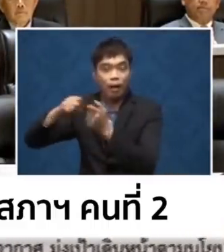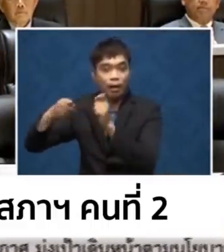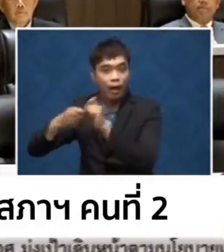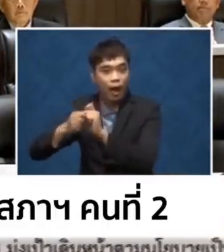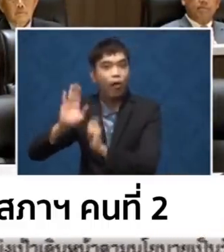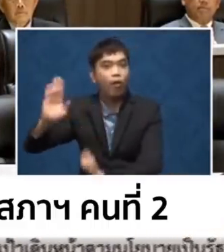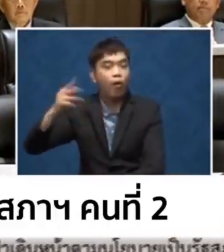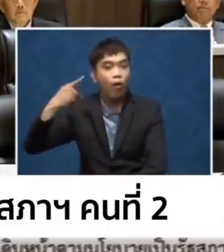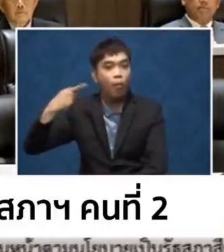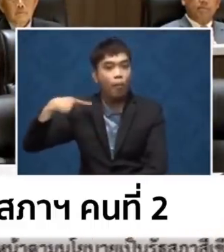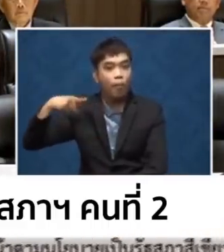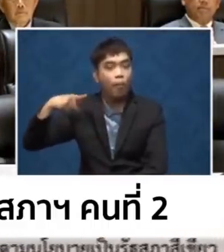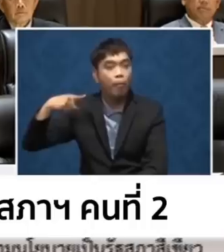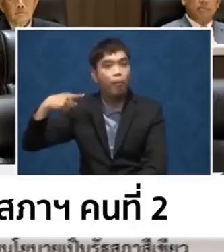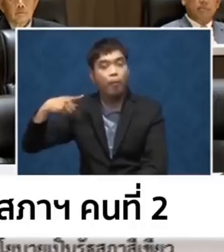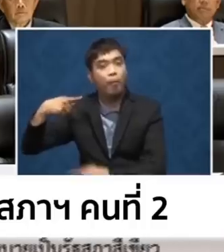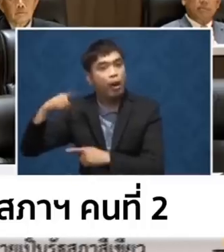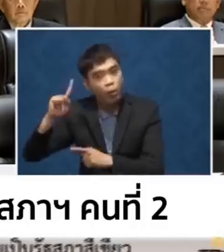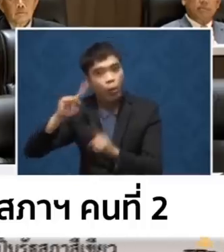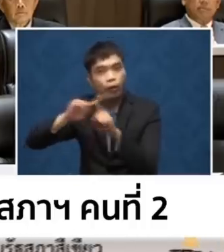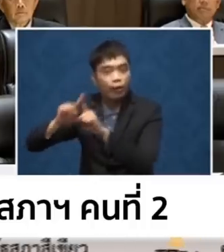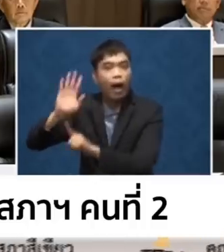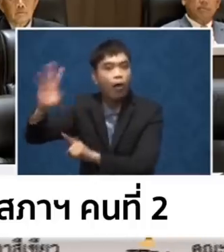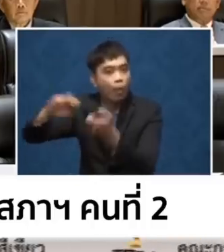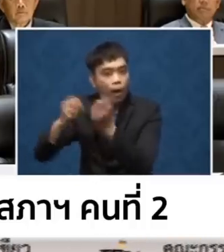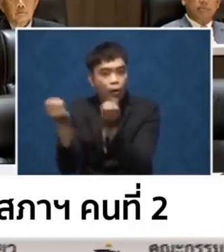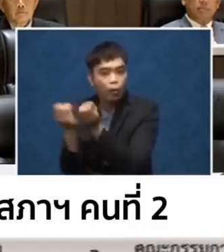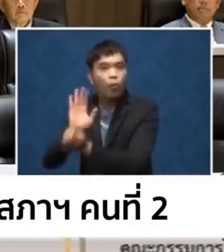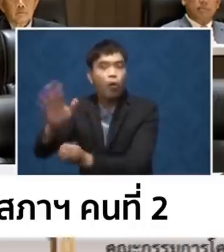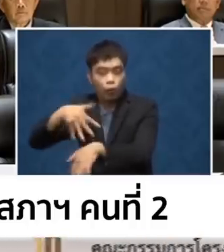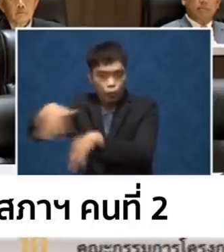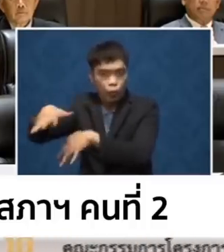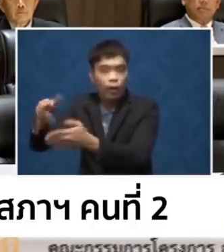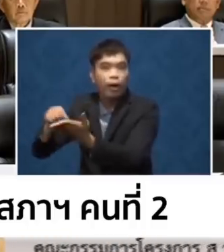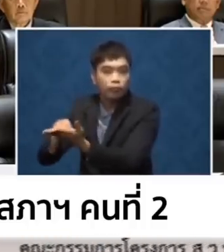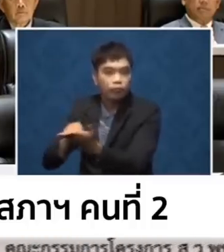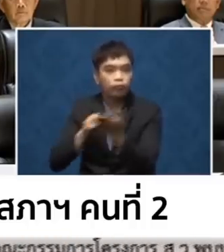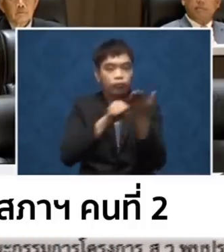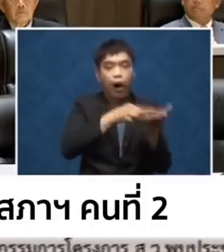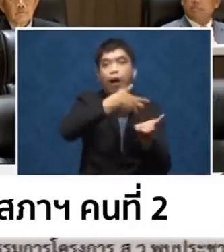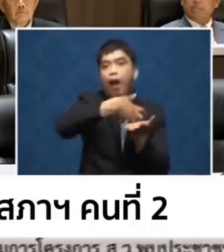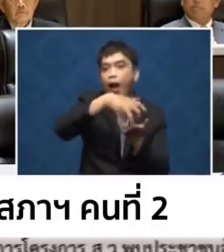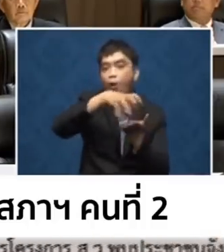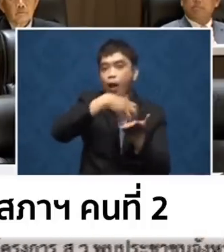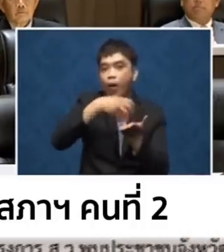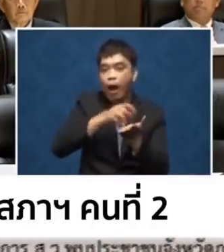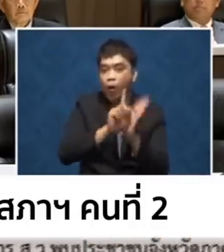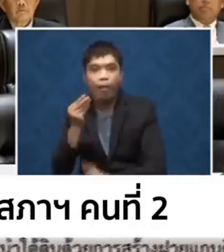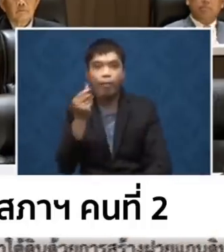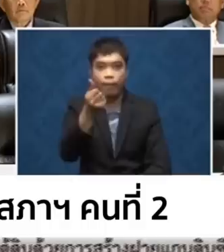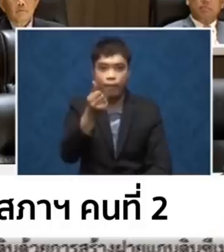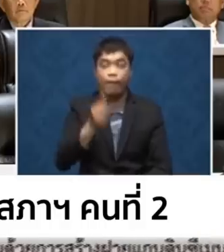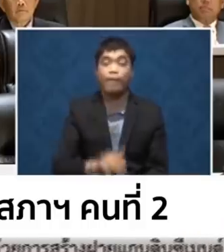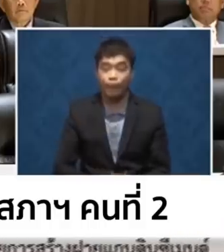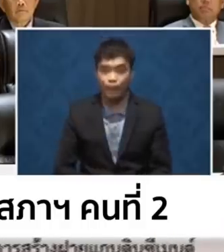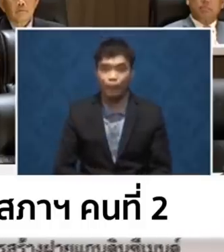ชนมาหารือในสภาผู้แทนราษฎรจากคนละ2นาทีเพิ่มเป็นคนละ3นาทีด